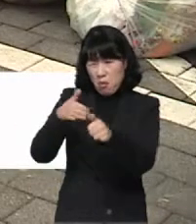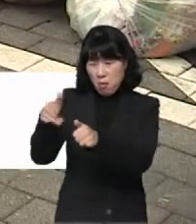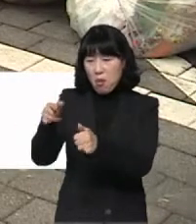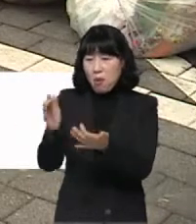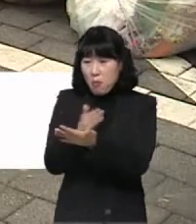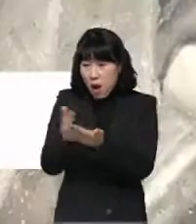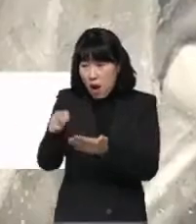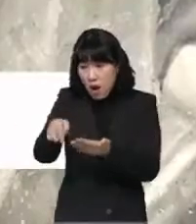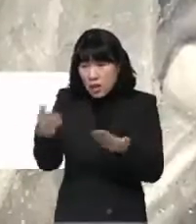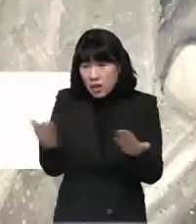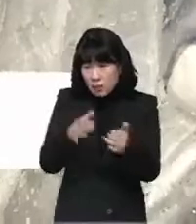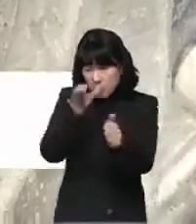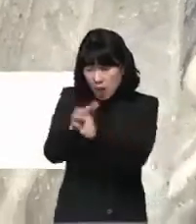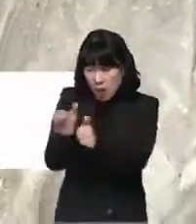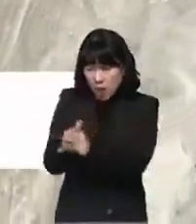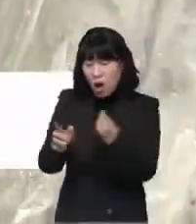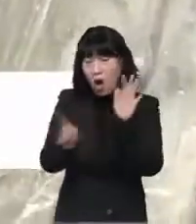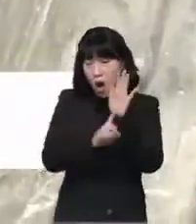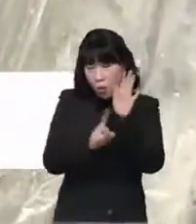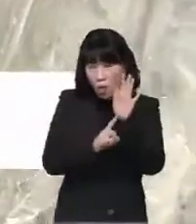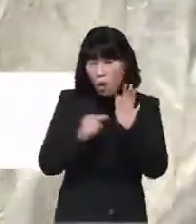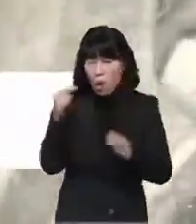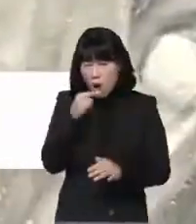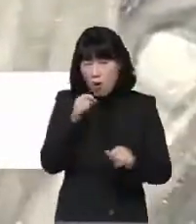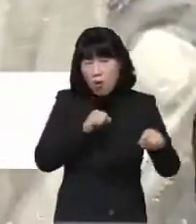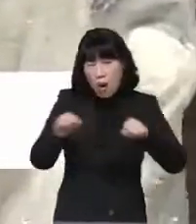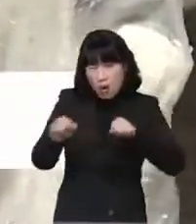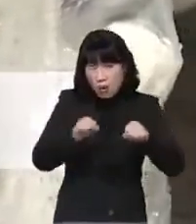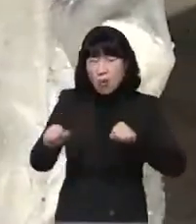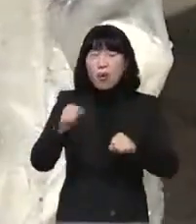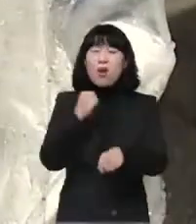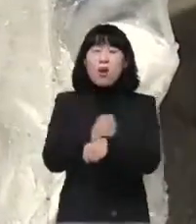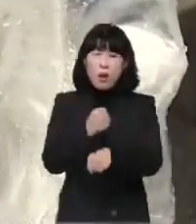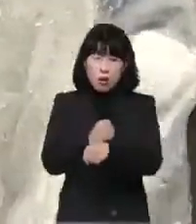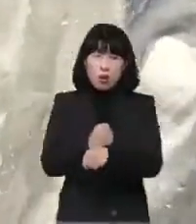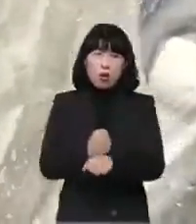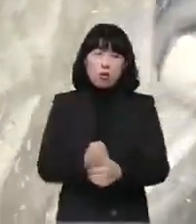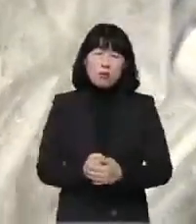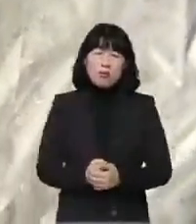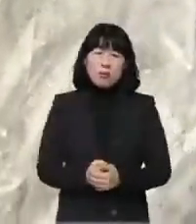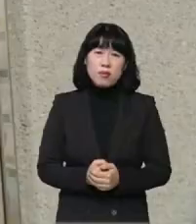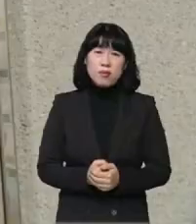업무에 투입하거나 홍보 강화에 나서는 등 대책을 내놨습니다.